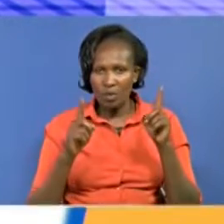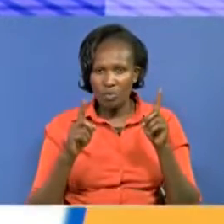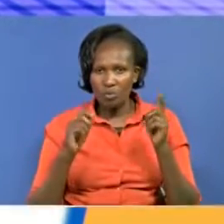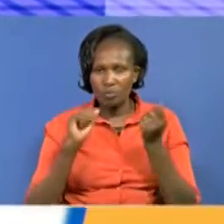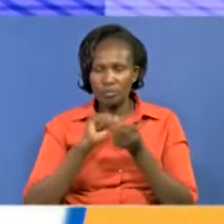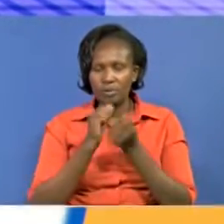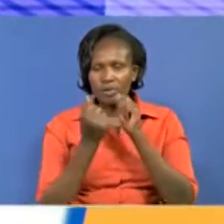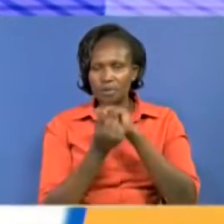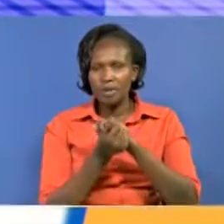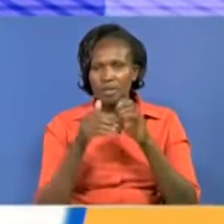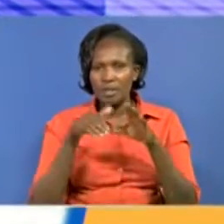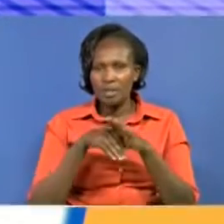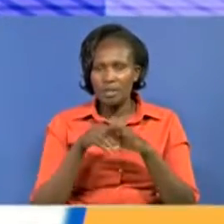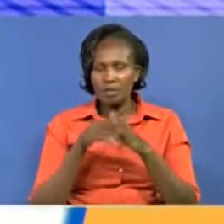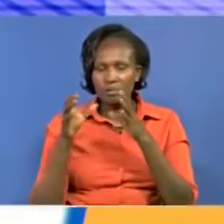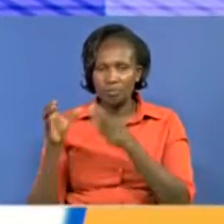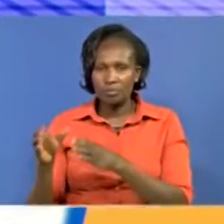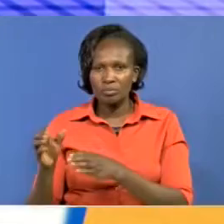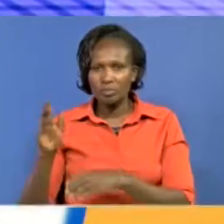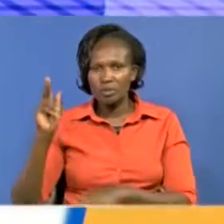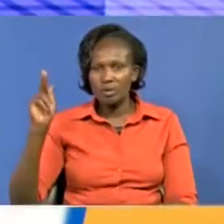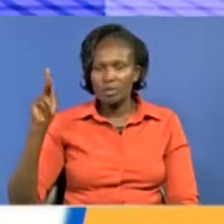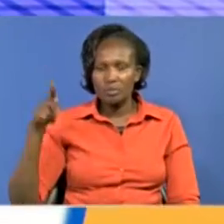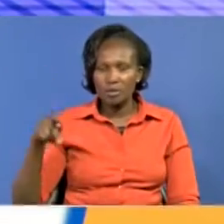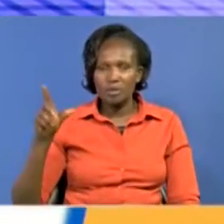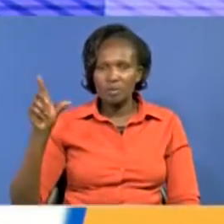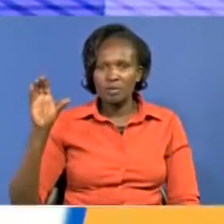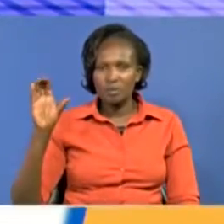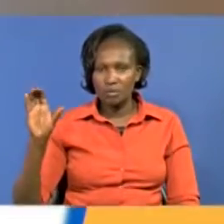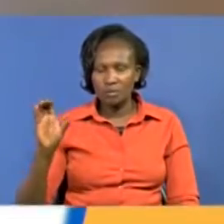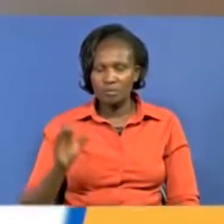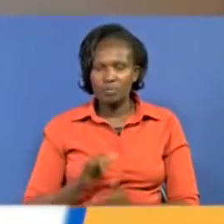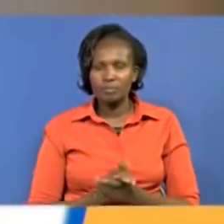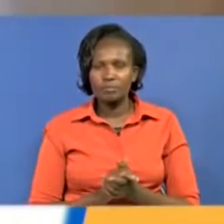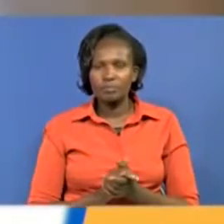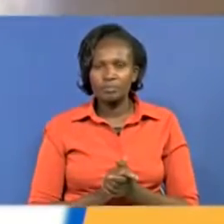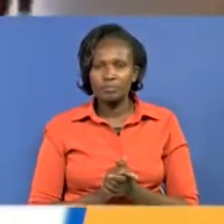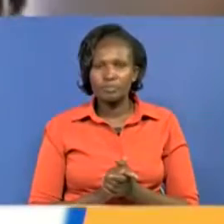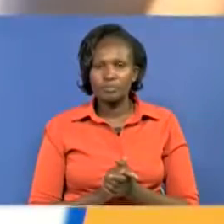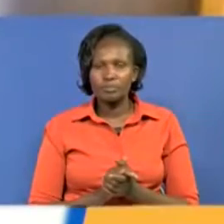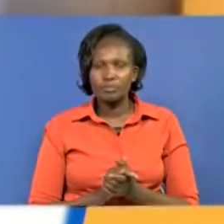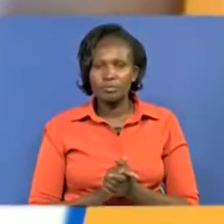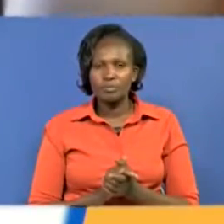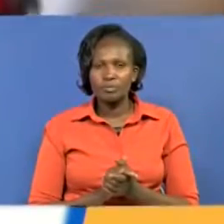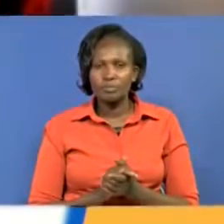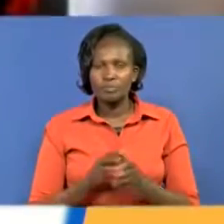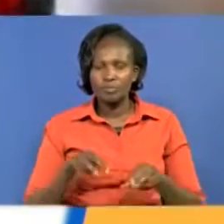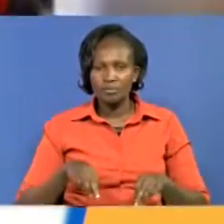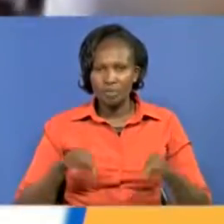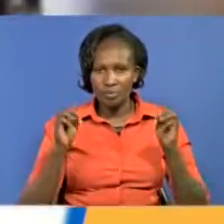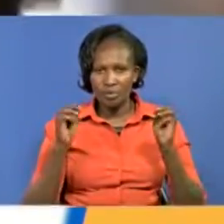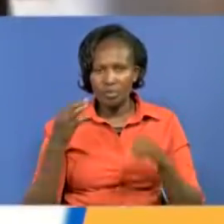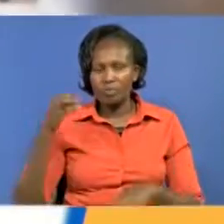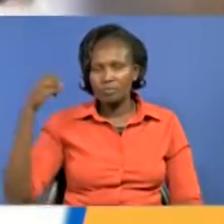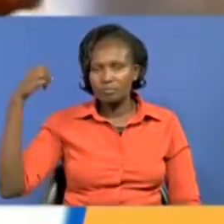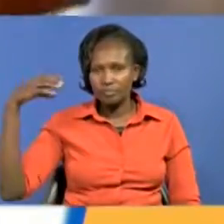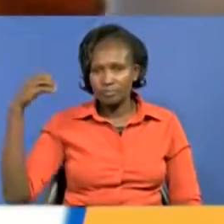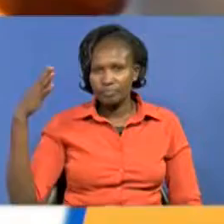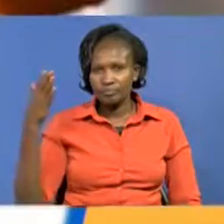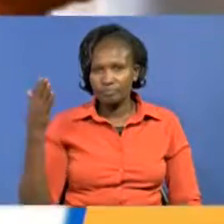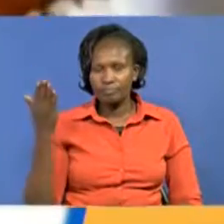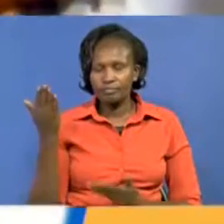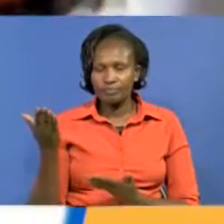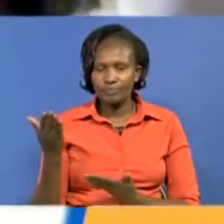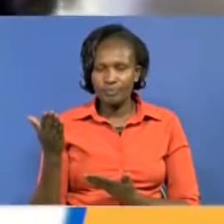katika usimamizi wa KPLC kwa muda. Aliyekuwa meneja mkurugenzi wa kampuni ya umeme nchini Ben Chumo, mrithi